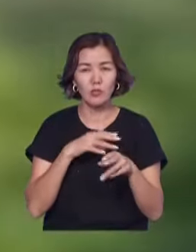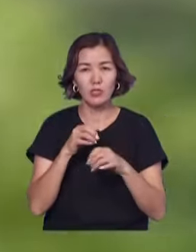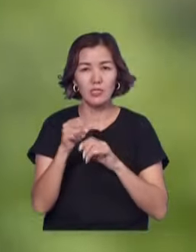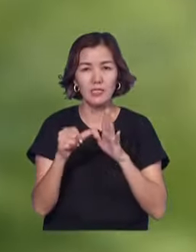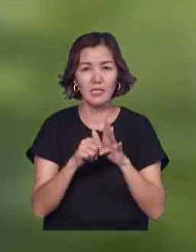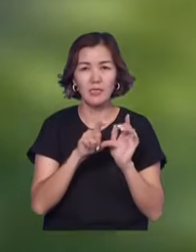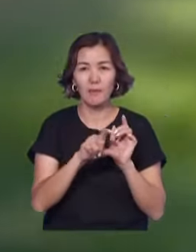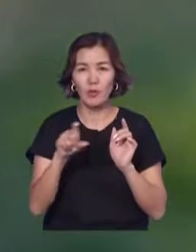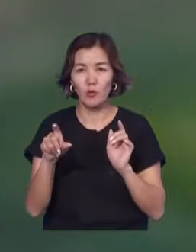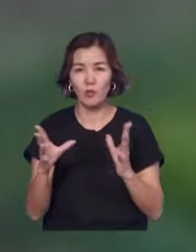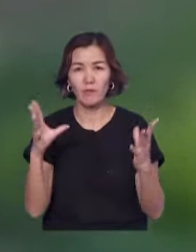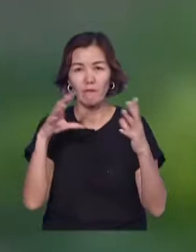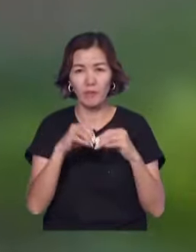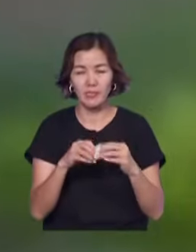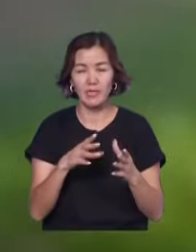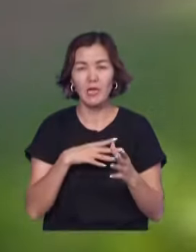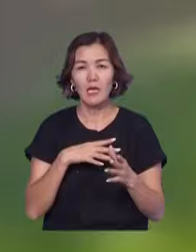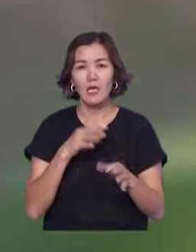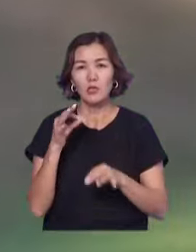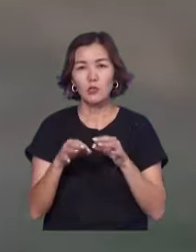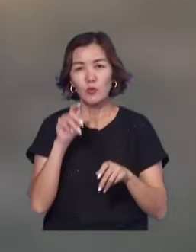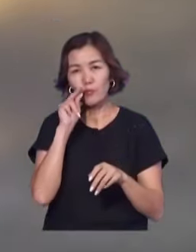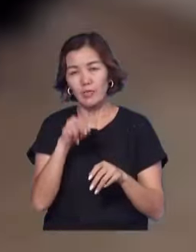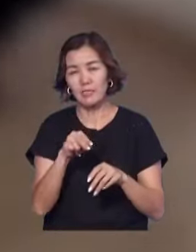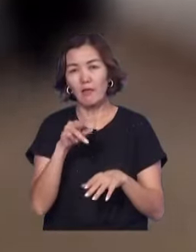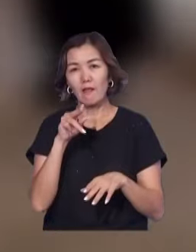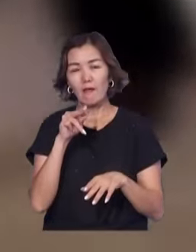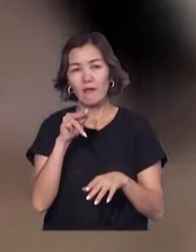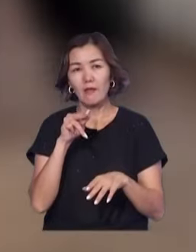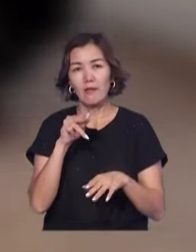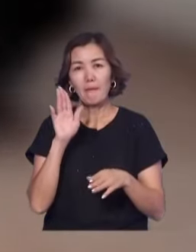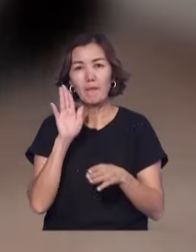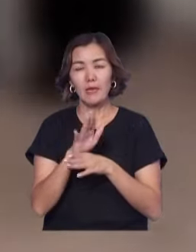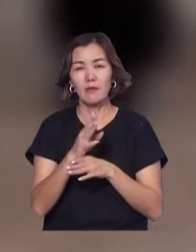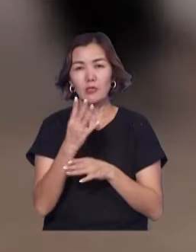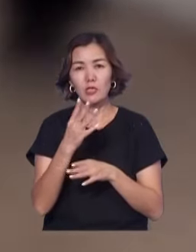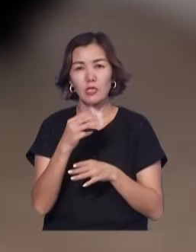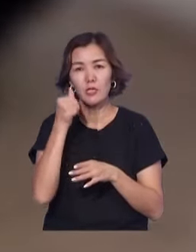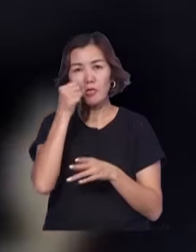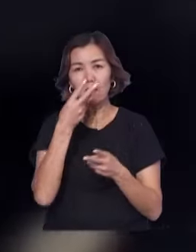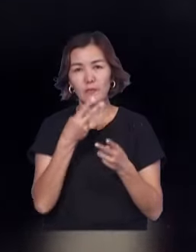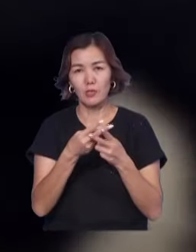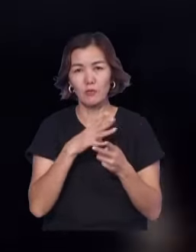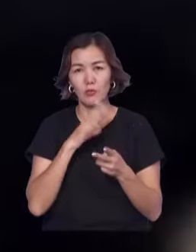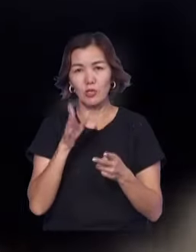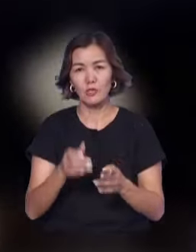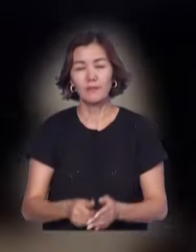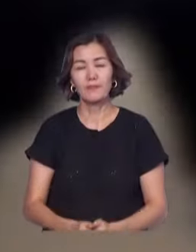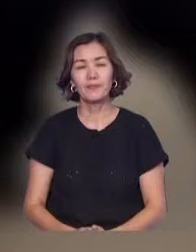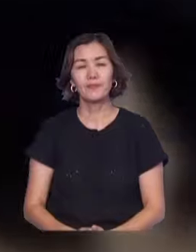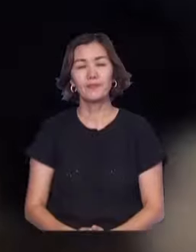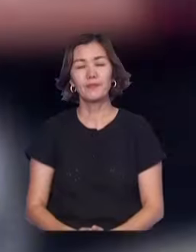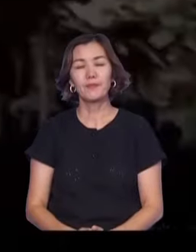16-го калибра с патронами. Состоявшийся суд признал их виновными и приговорил к 4 годам заключения.